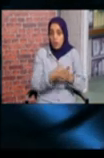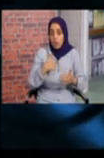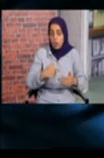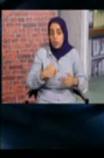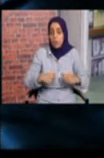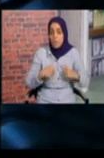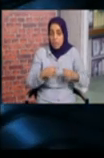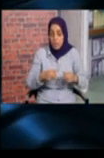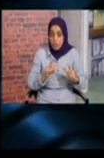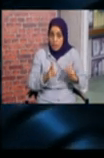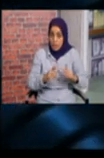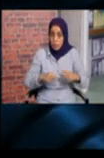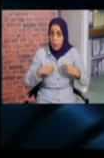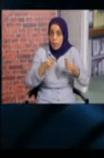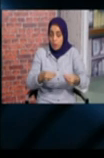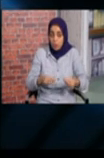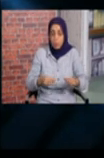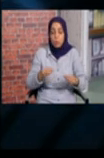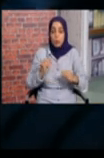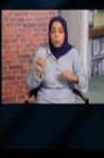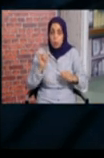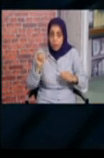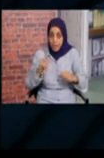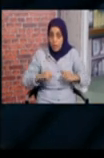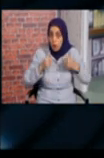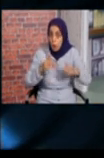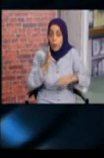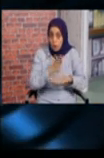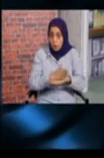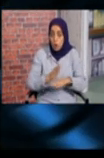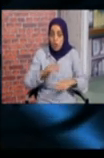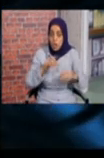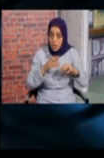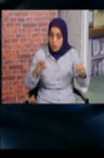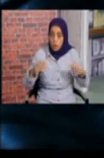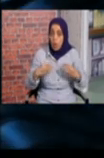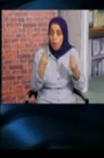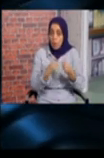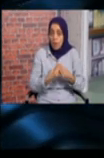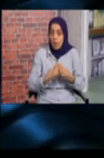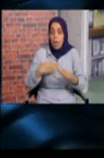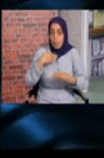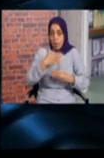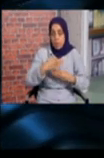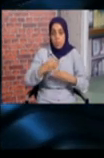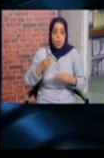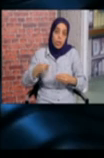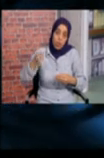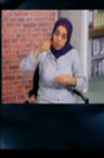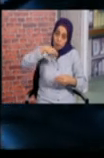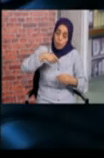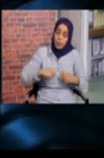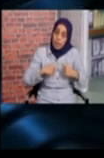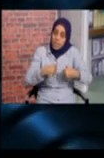ودي كانت من احد اهم المتطلبات بالنسبه لهم عشان يقدروا ان هم بعد كده يكملوا معانا بقيه المتطلبات. فحاجه زي كده